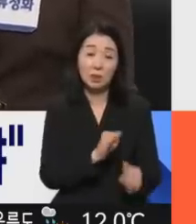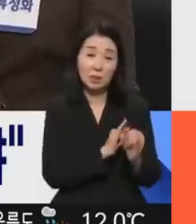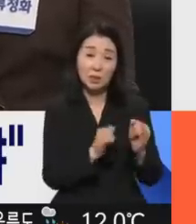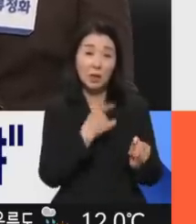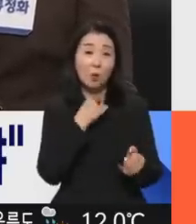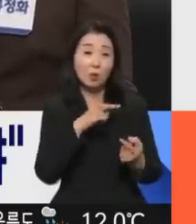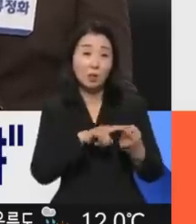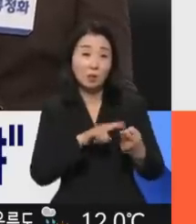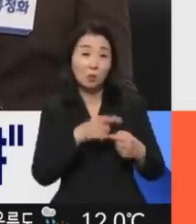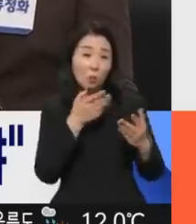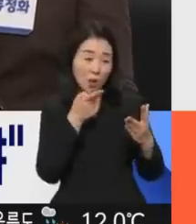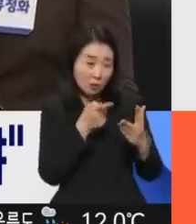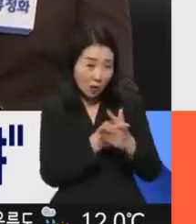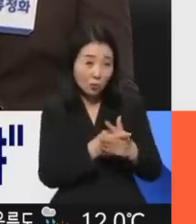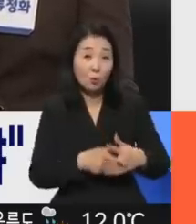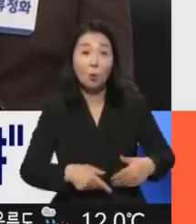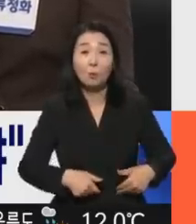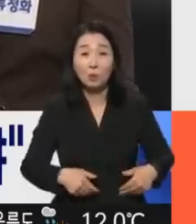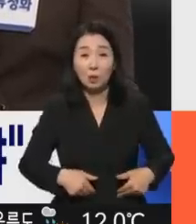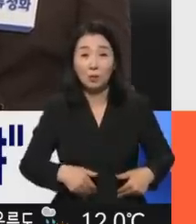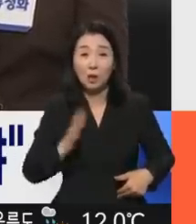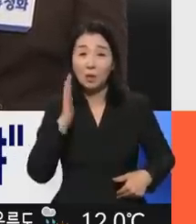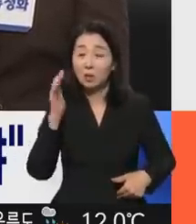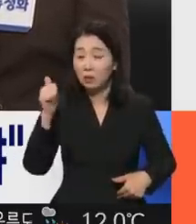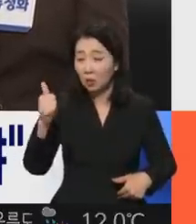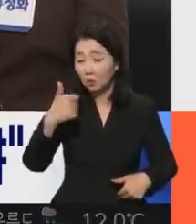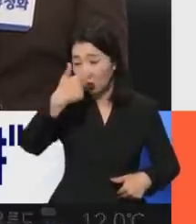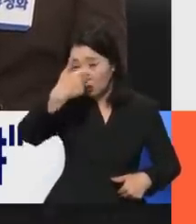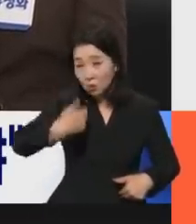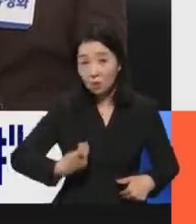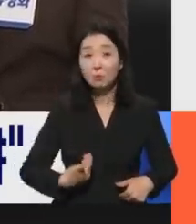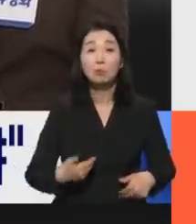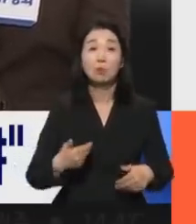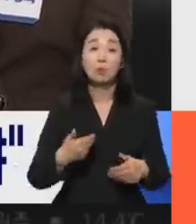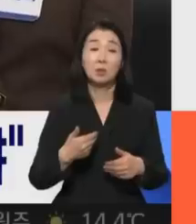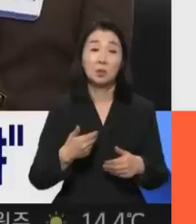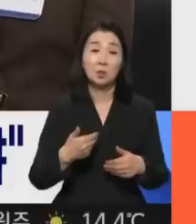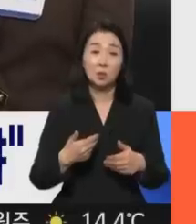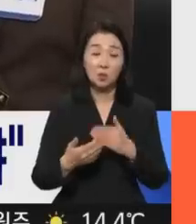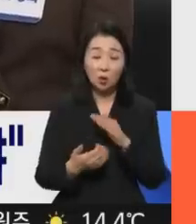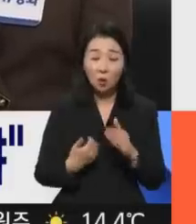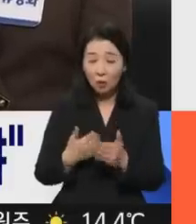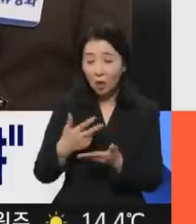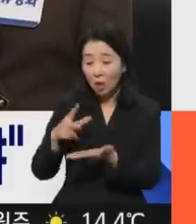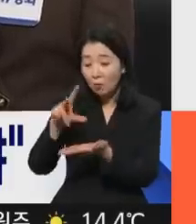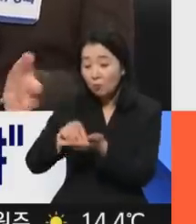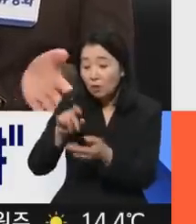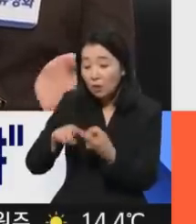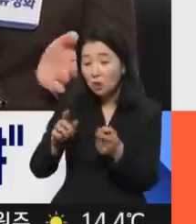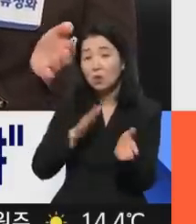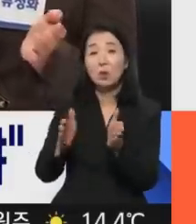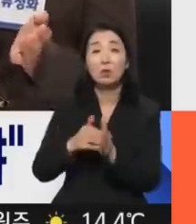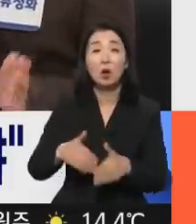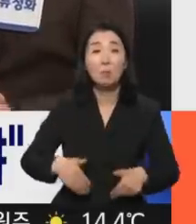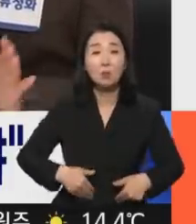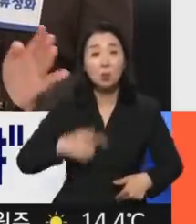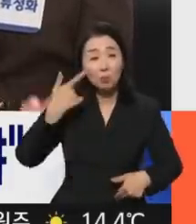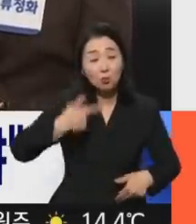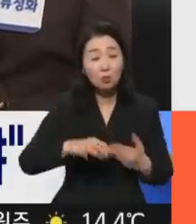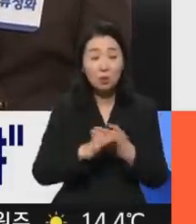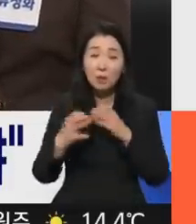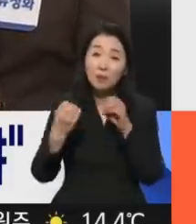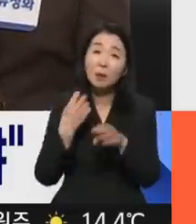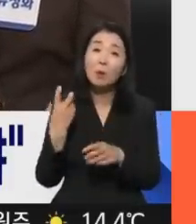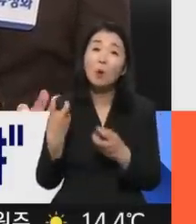기자가 요구하는 바를 정확히 꿰뚫고 있어야 한다 대통령이 질문을 받기 전에 이슈를 함께 정리를 해보고 이런 걸 물어본다면 어떻게